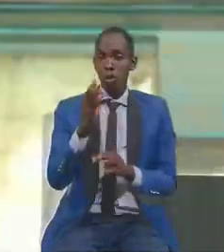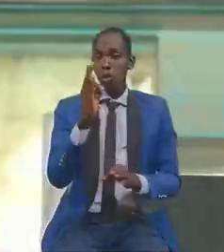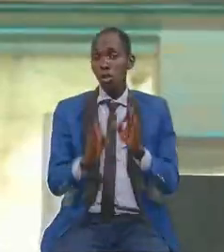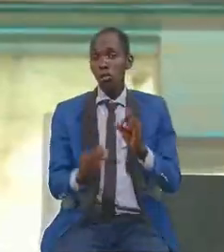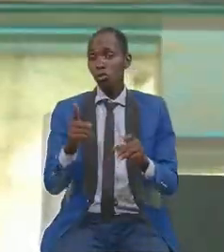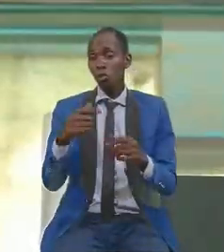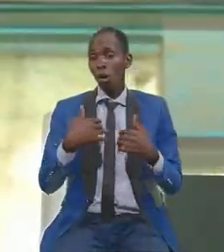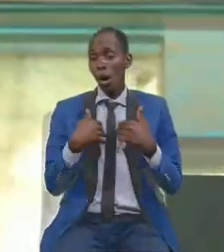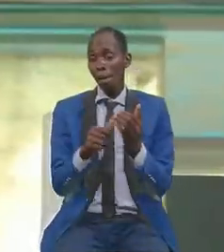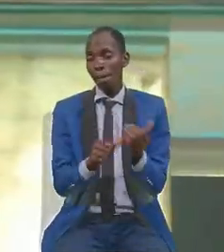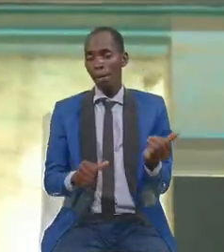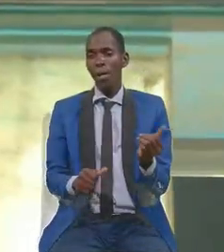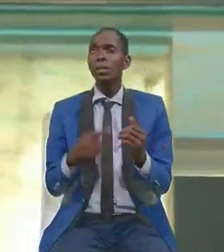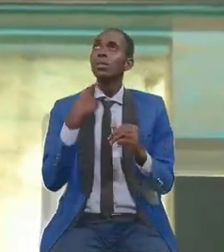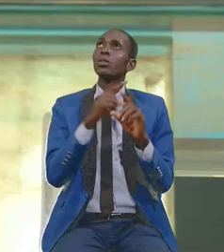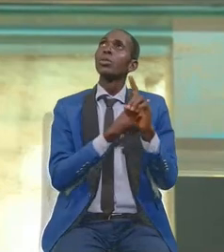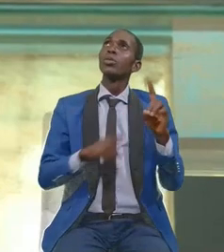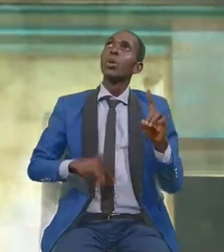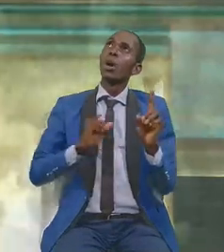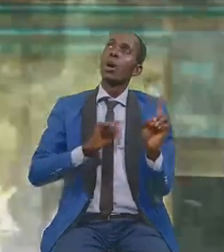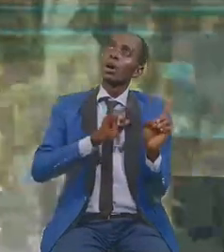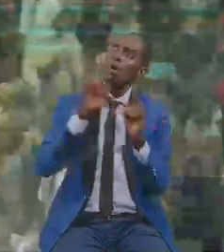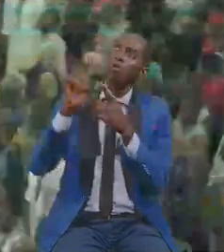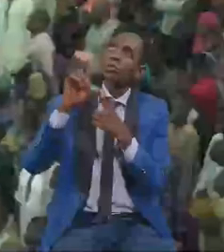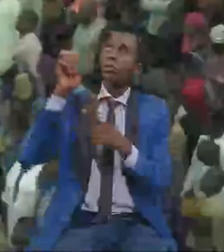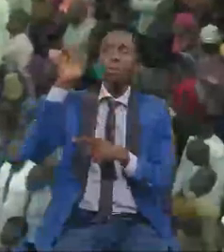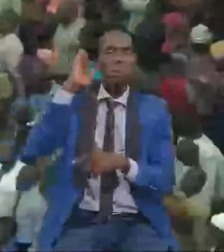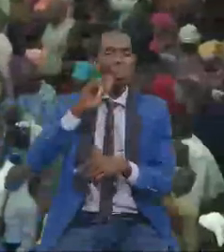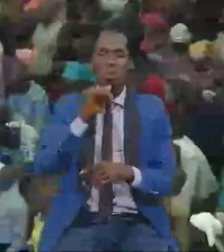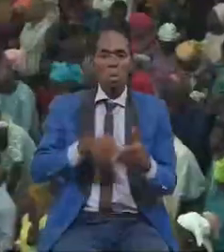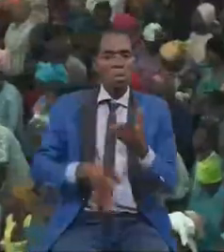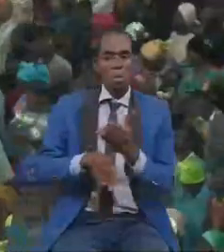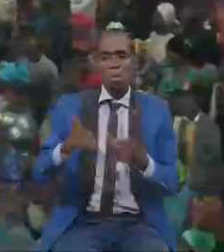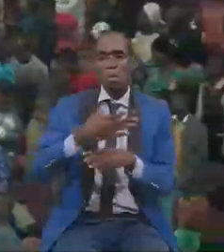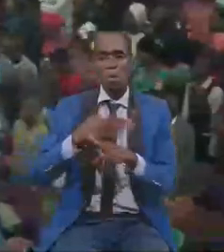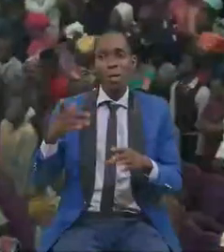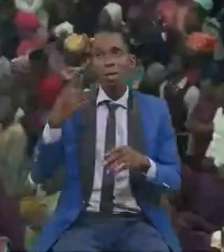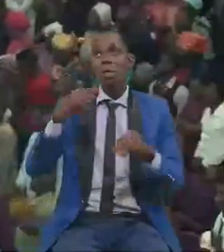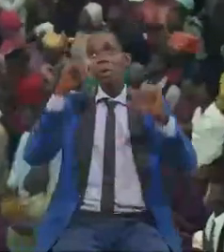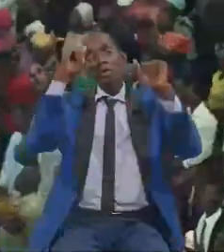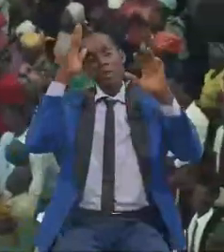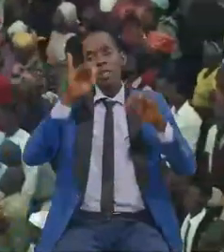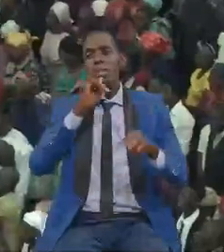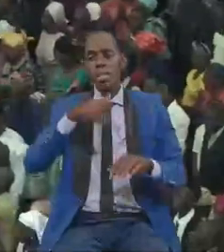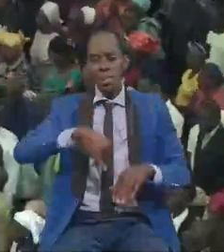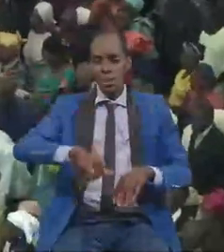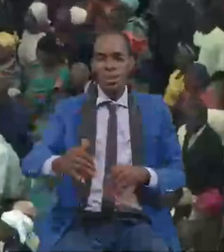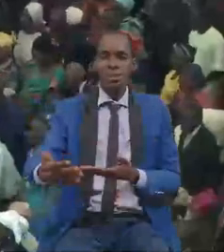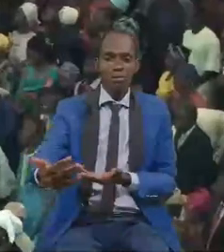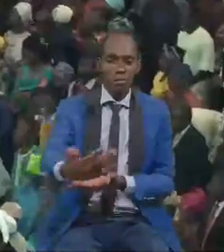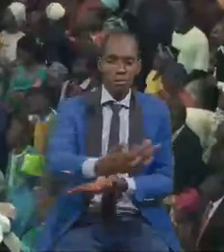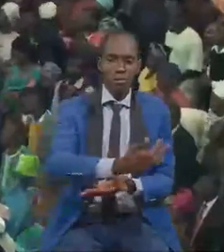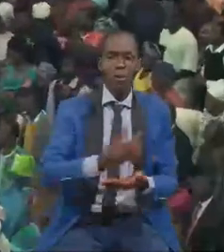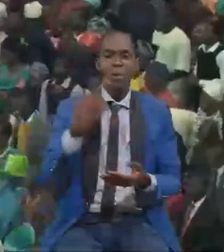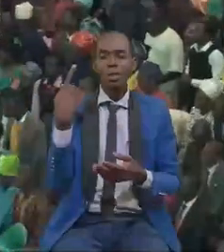pas dire Seigneur, je viens. Et il ne va pas te chasser. Le Père est là. Il reçoit les fils prodigues.